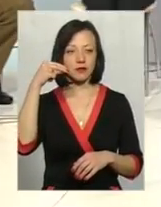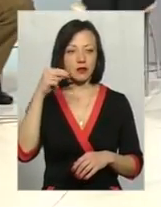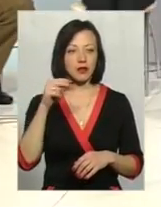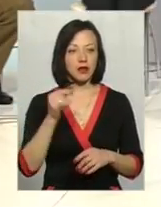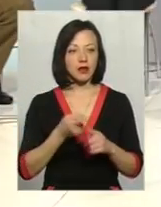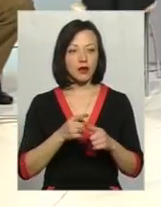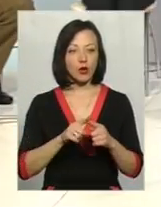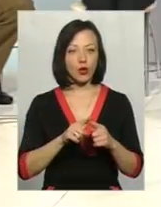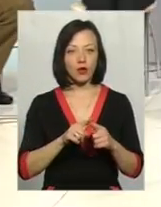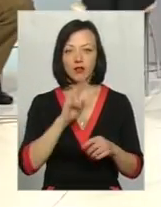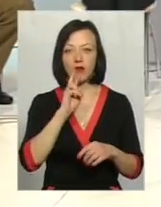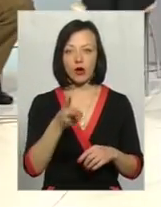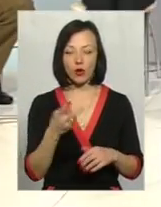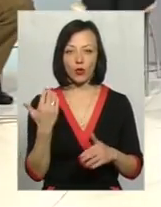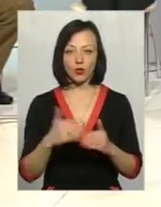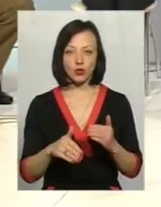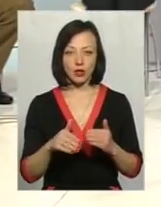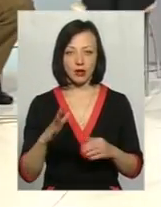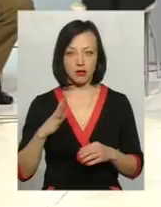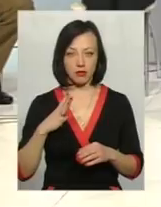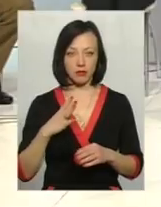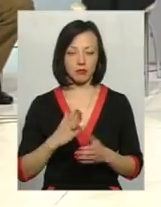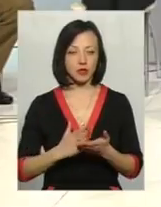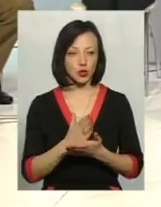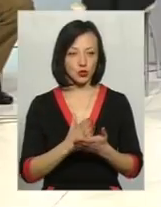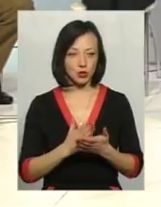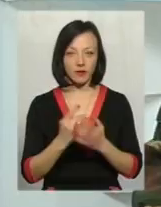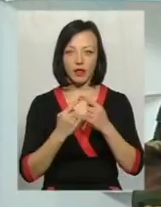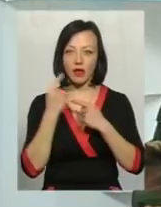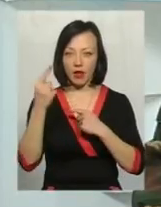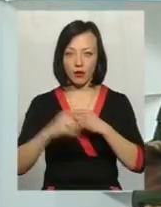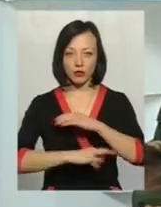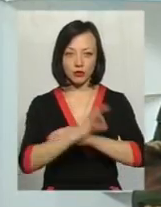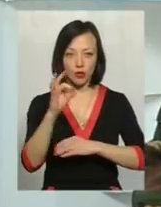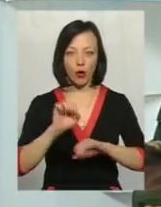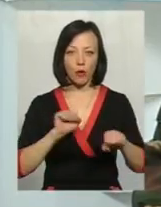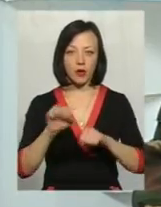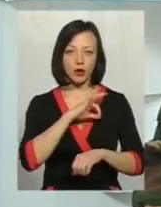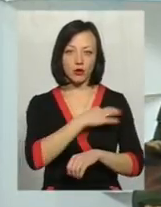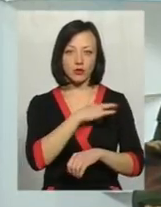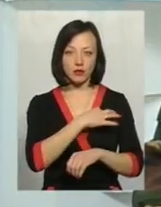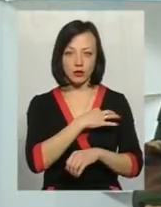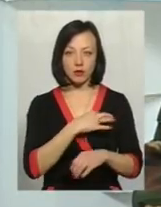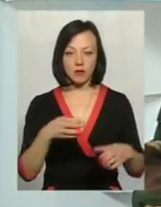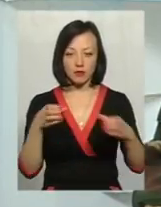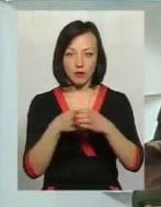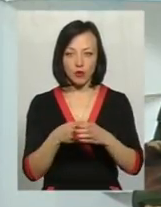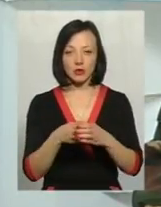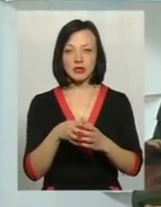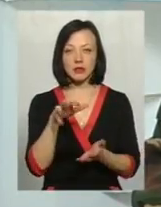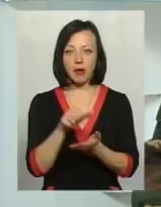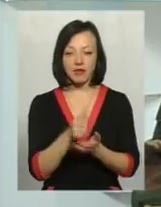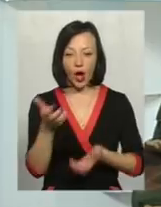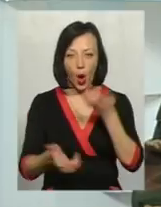вчив. В училищі 2 роки я вже служив на Далекому Сході, командував розвідводолазним взводом, займався